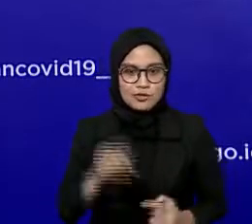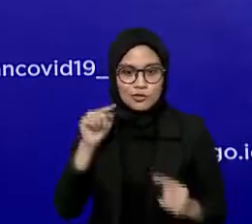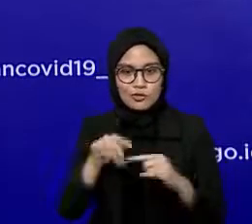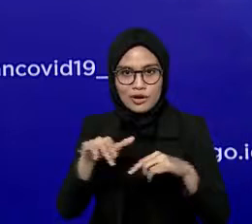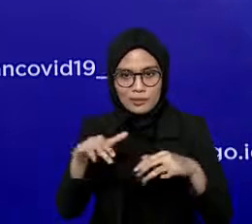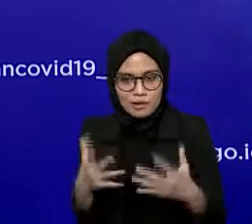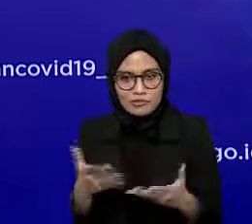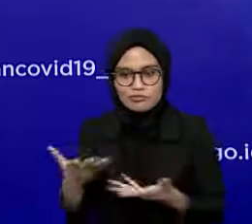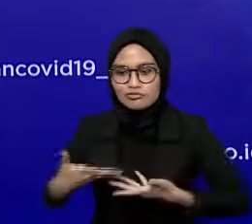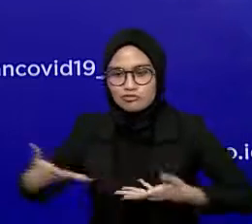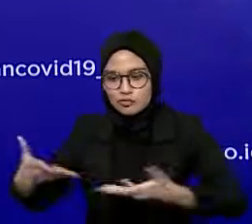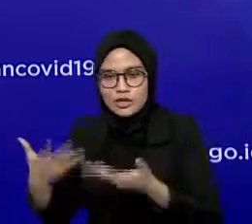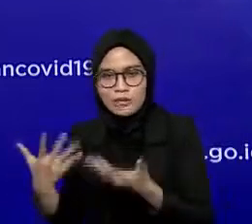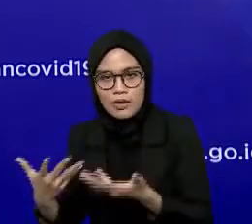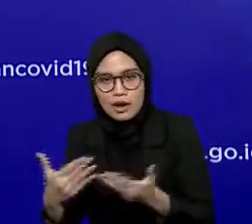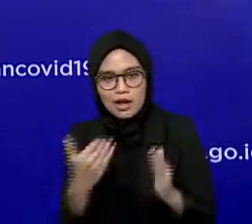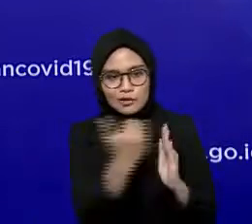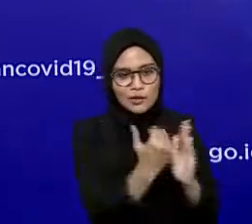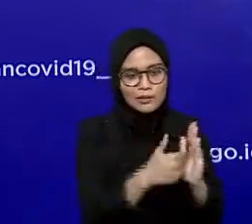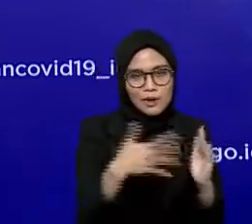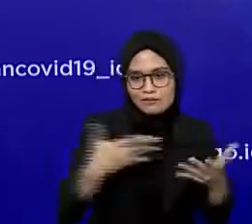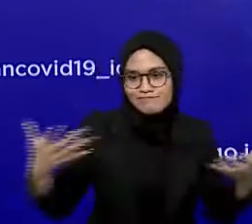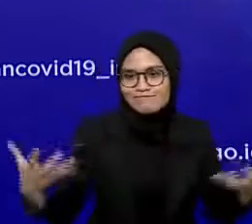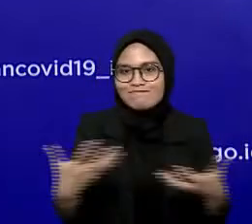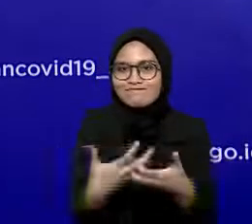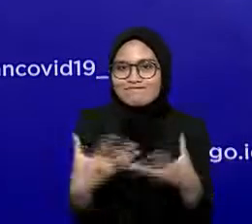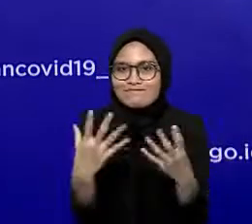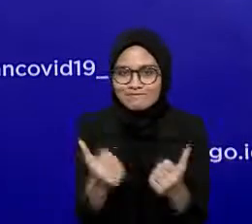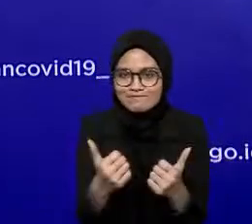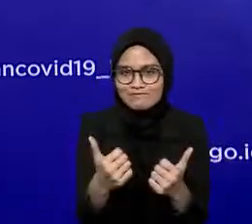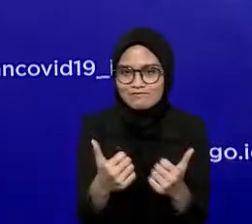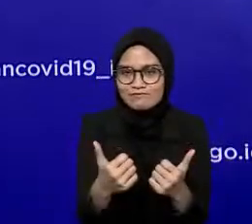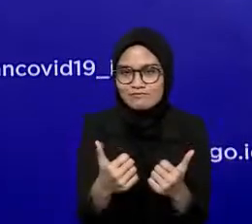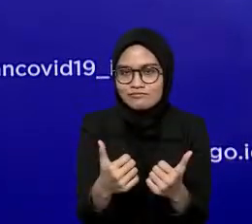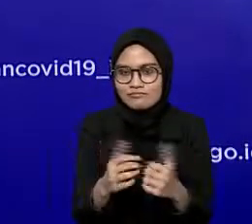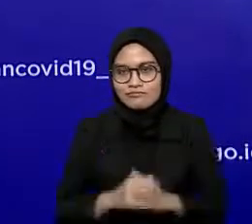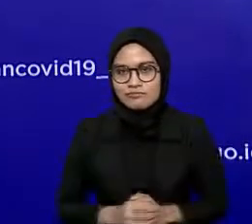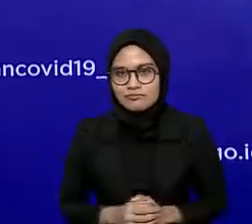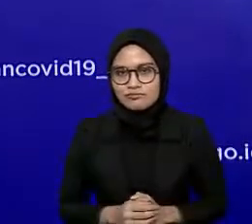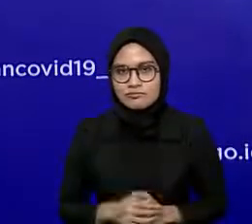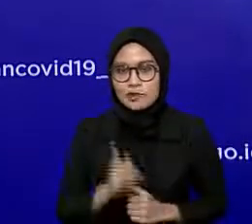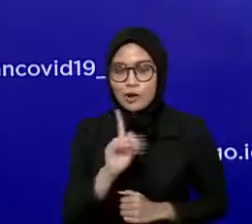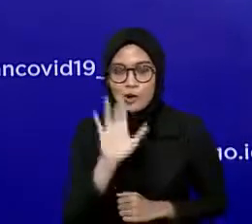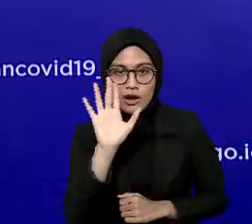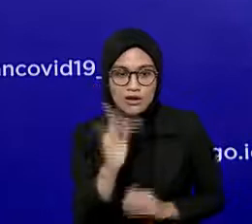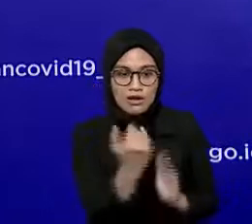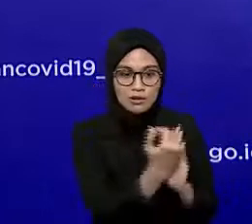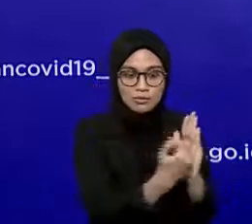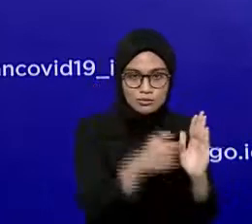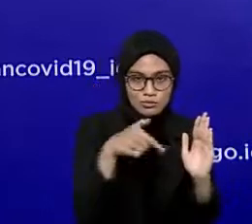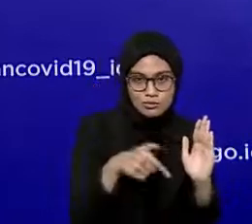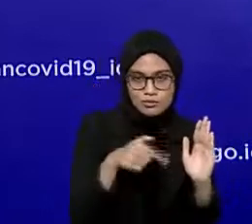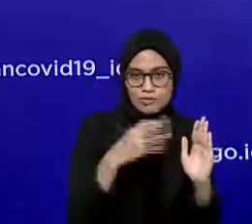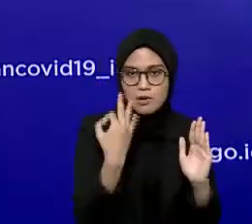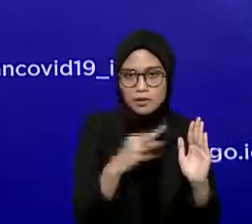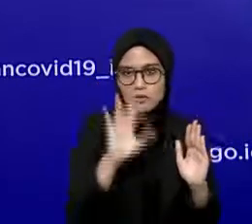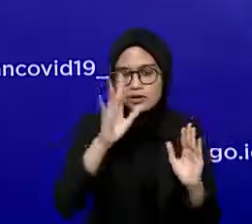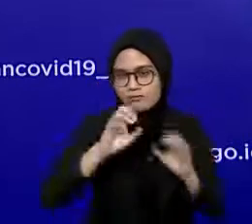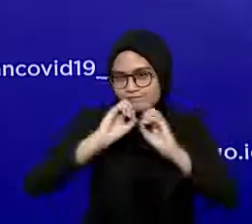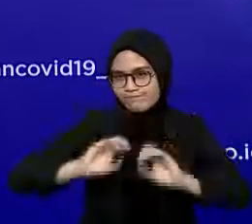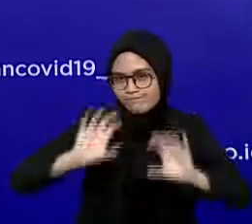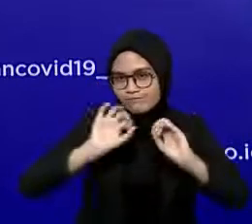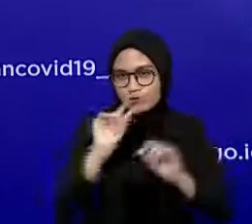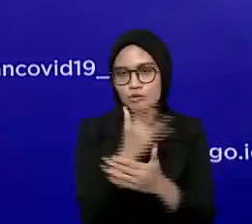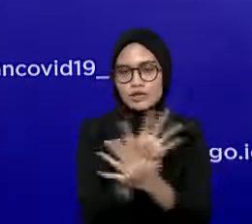dinamis. Jika terjadi penyesuaian kebijakan, pemerintah akan segera mengumumkan kepada masyarakat. Terima